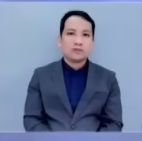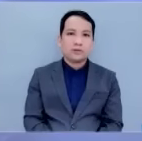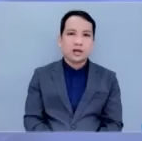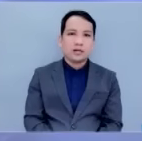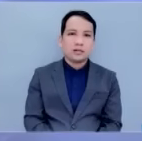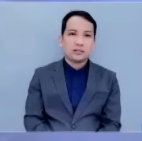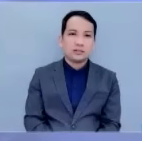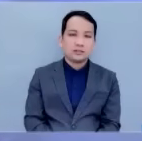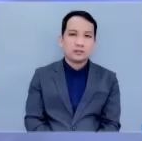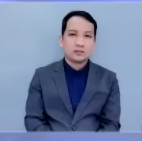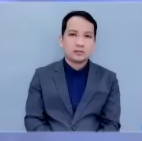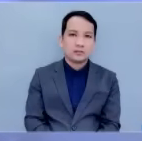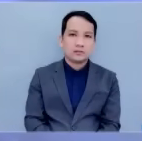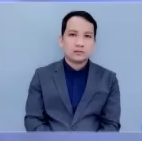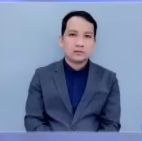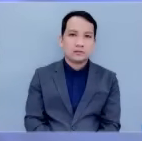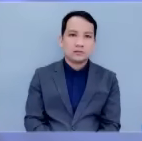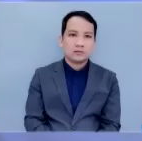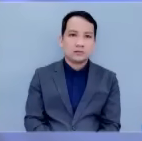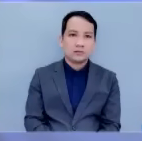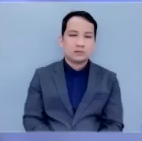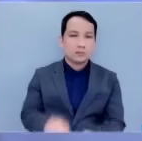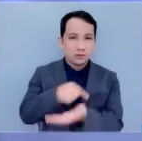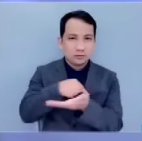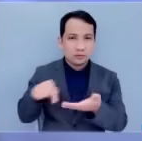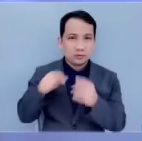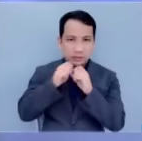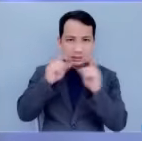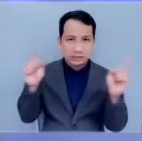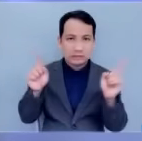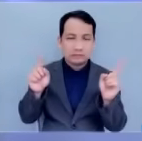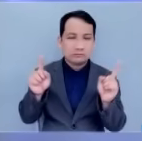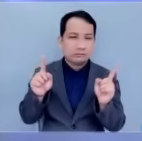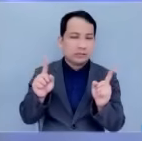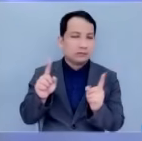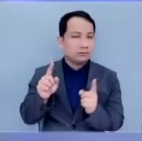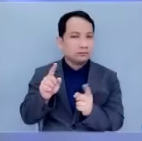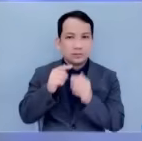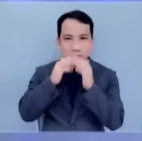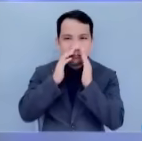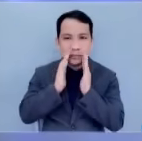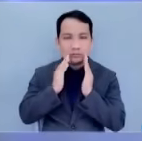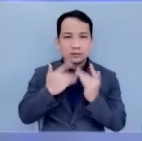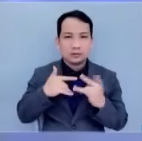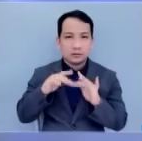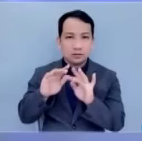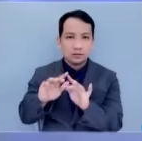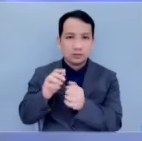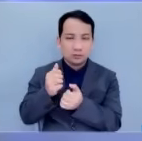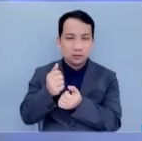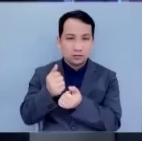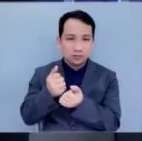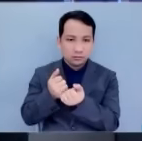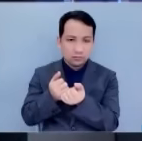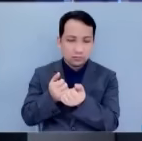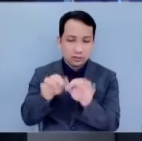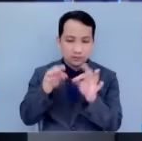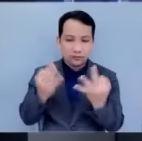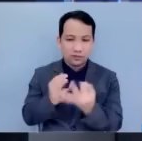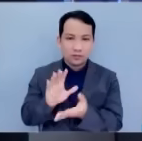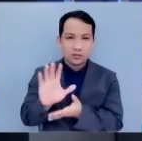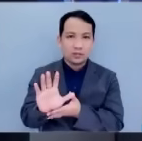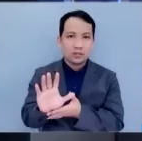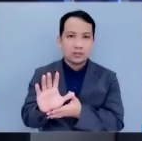Anong pagkabalita nitong weekend yung malaman natin itong balitang to? Ang aming puntaus puso pakikiramay sa pamilya na naiwan